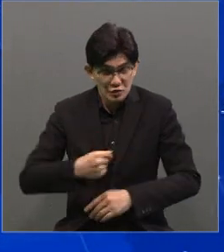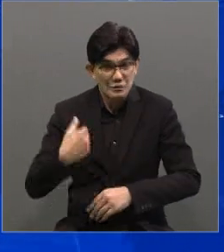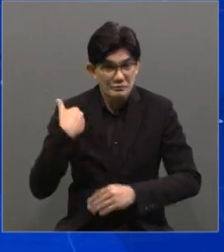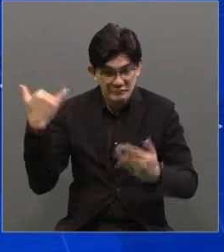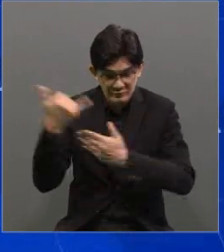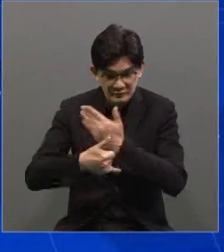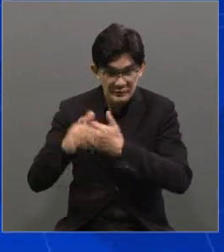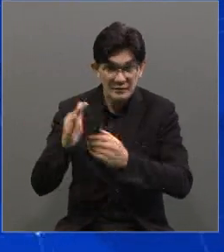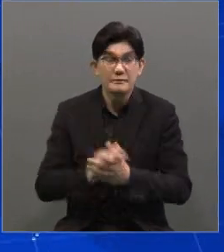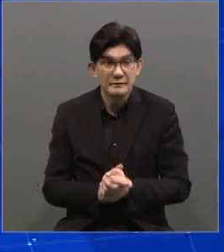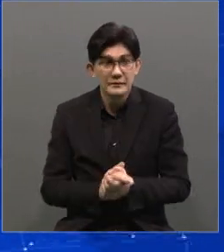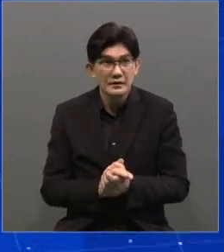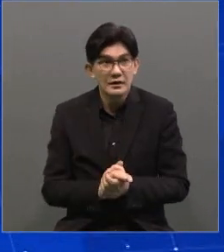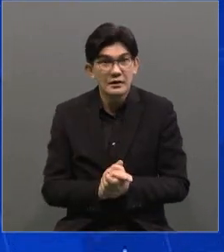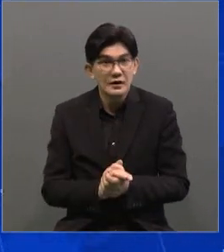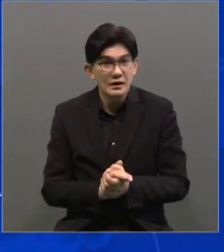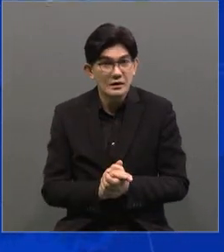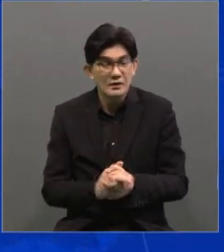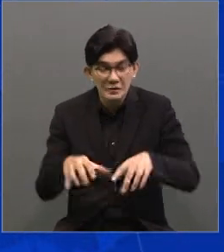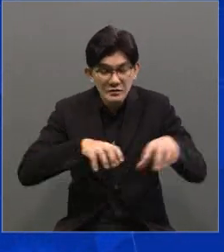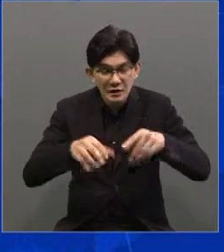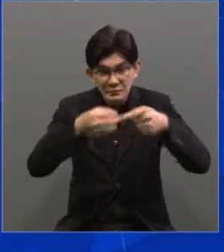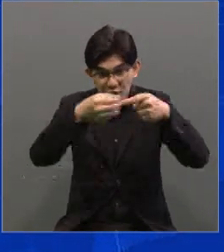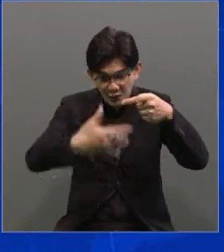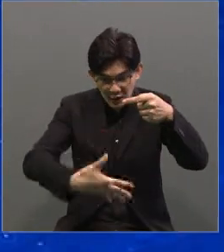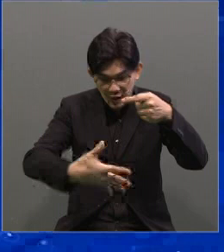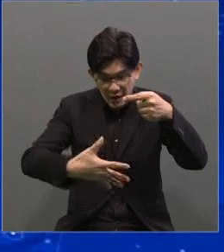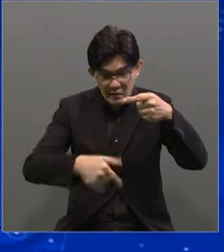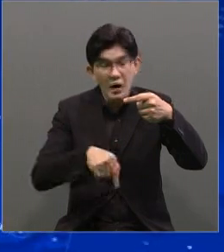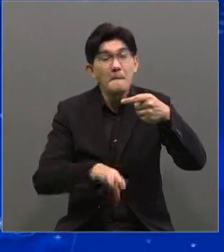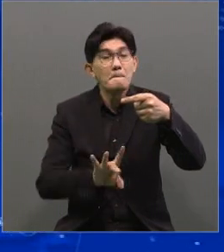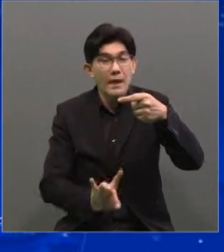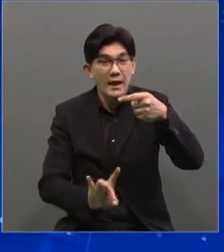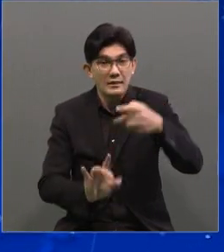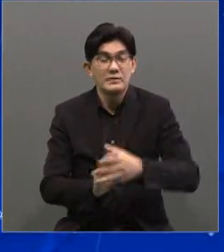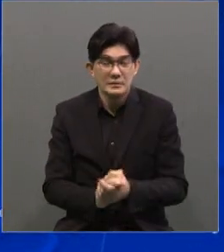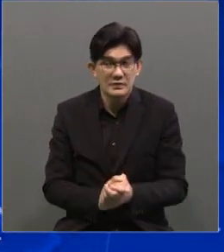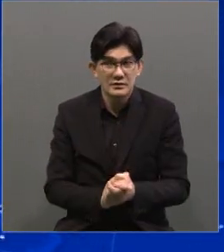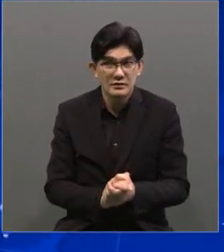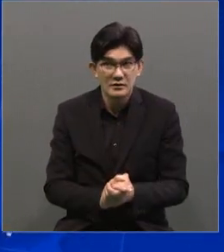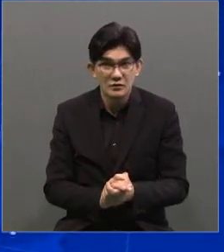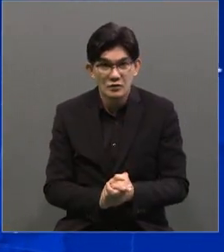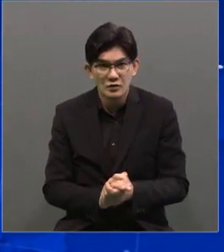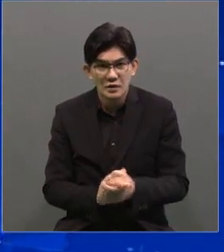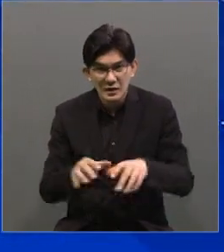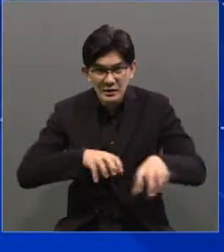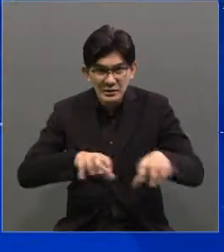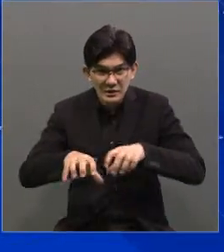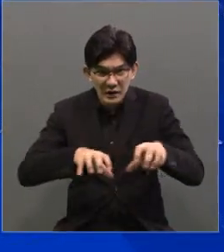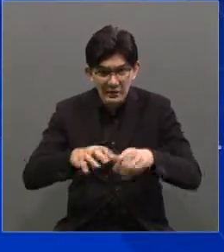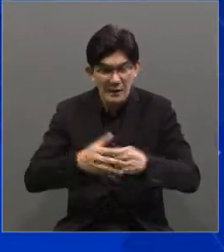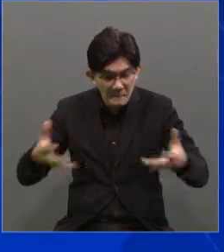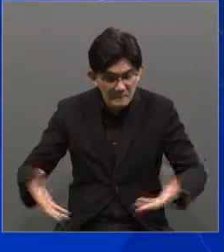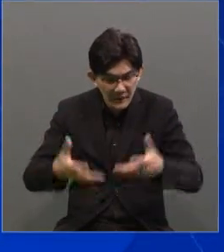ากต่างชาติเช่นกันมาดูตามแรงกิ้งที่เขาจัดอันดับไว้ก็จะอยู่ที่อันดับ8นะคะส่วนผลการจัดอันดับเมนู